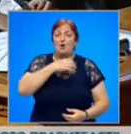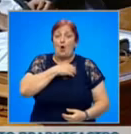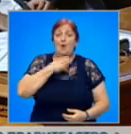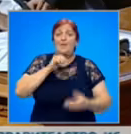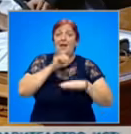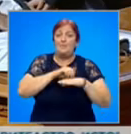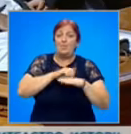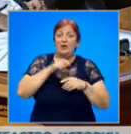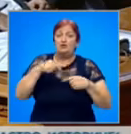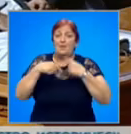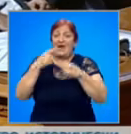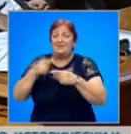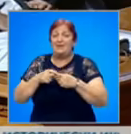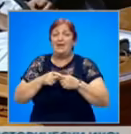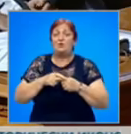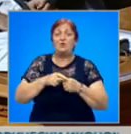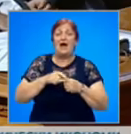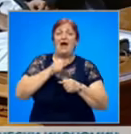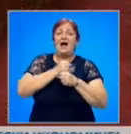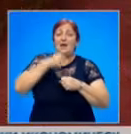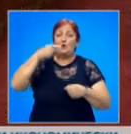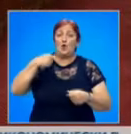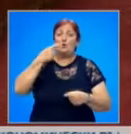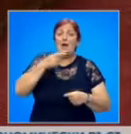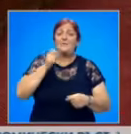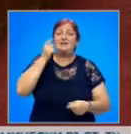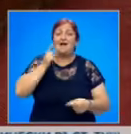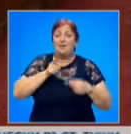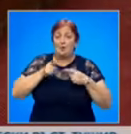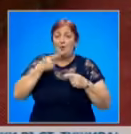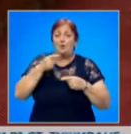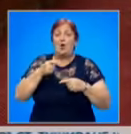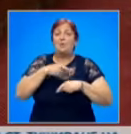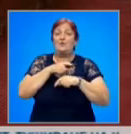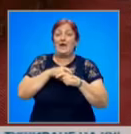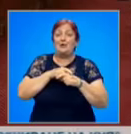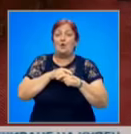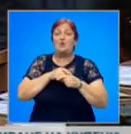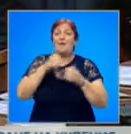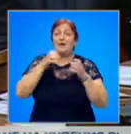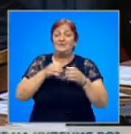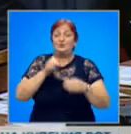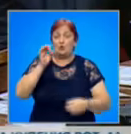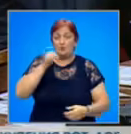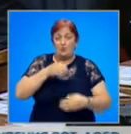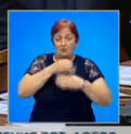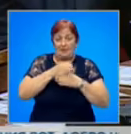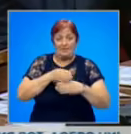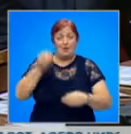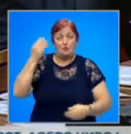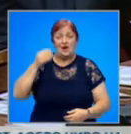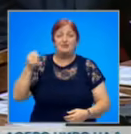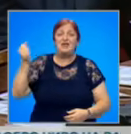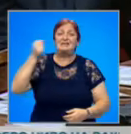пък припомниха, че прехвърлянето на бюрото за защита на свидетелите към главния прокурор е било по времето на правителството Орешарски и с подкрепата на